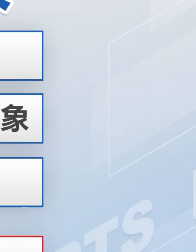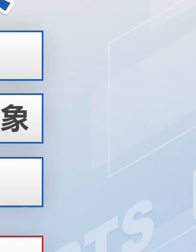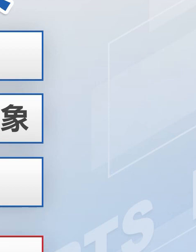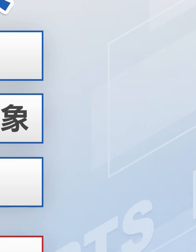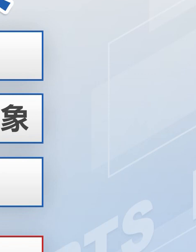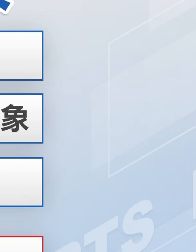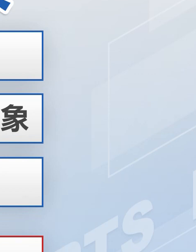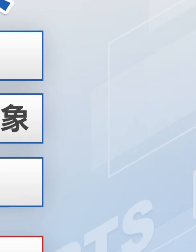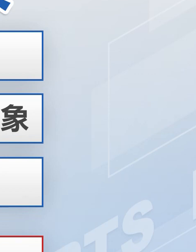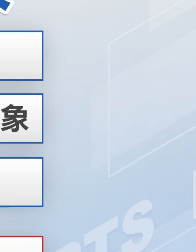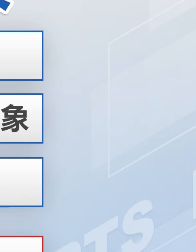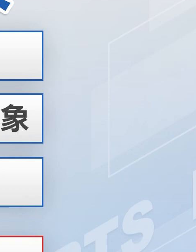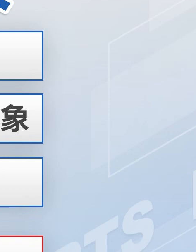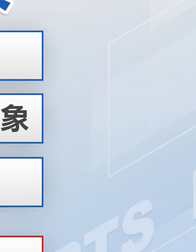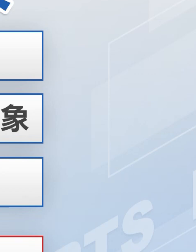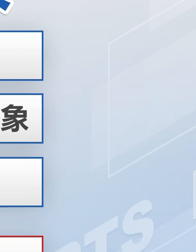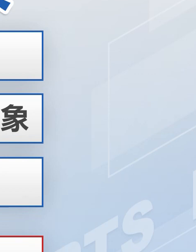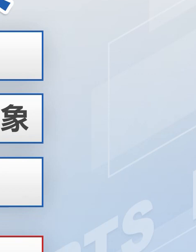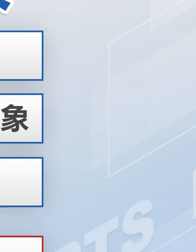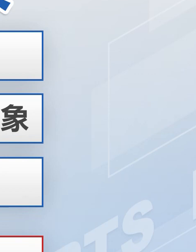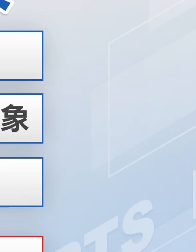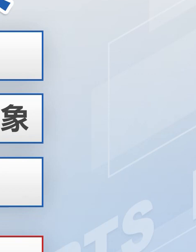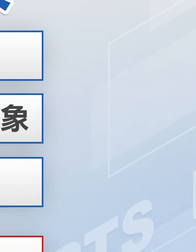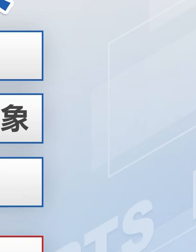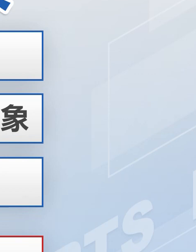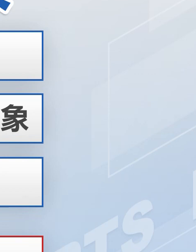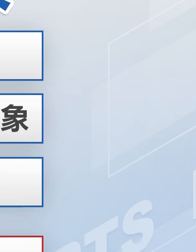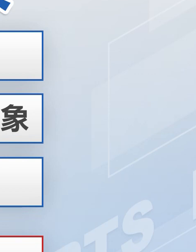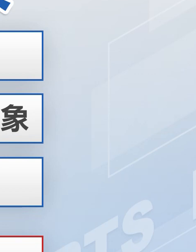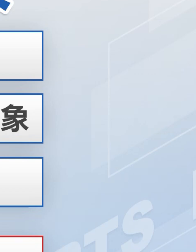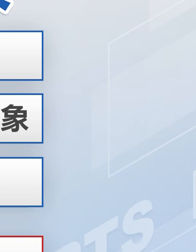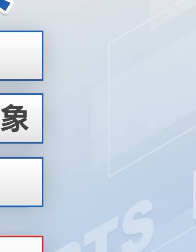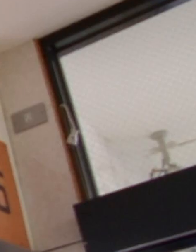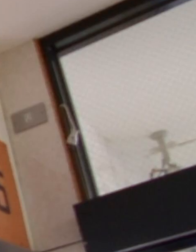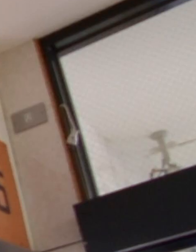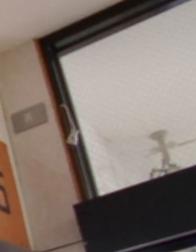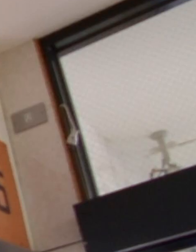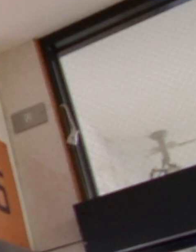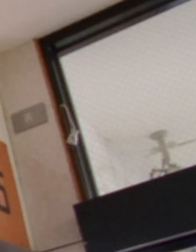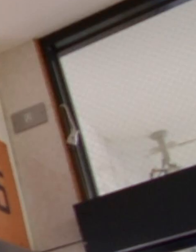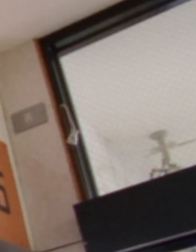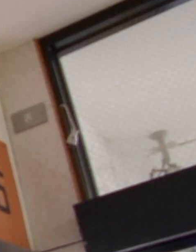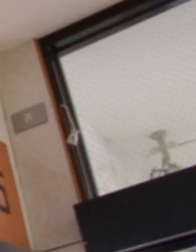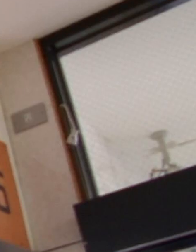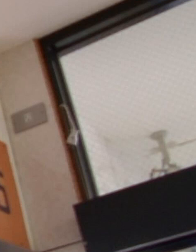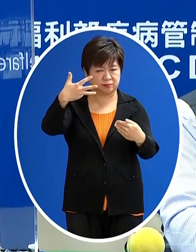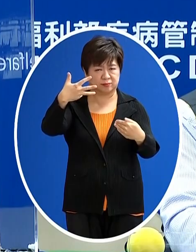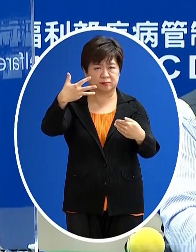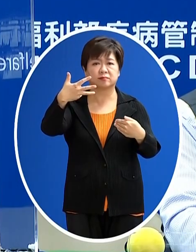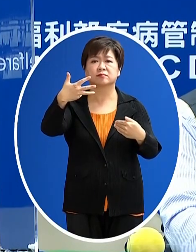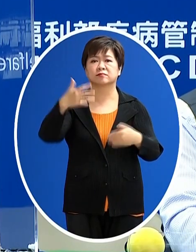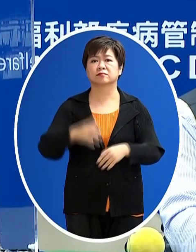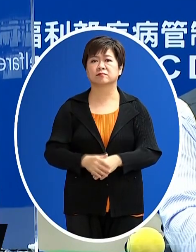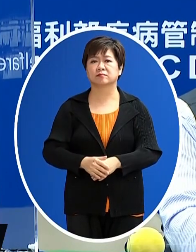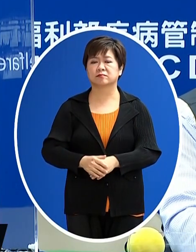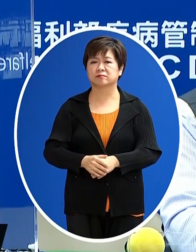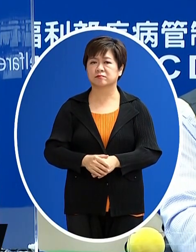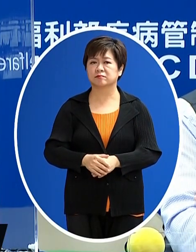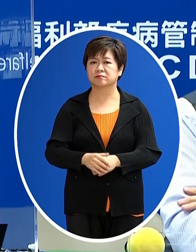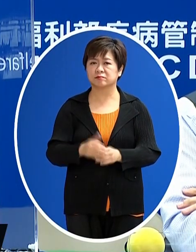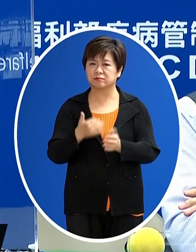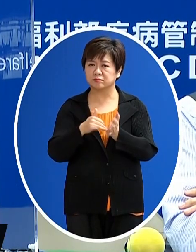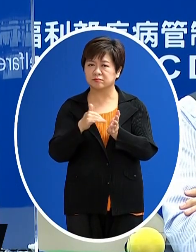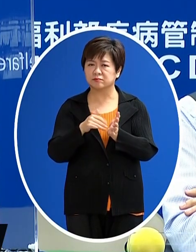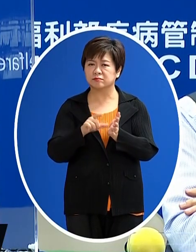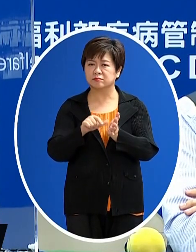第九类对象，23号起就可以接种，预计将会提供60万剂的高端疫苗。 那也不排除就是